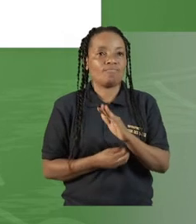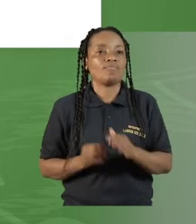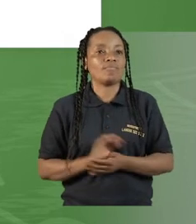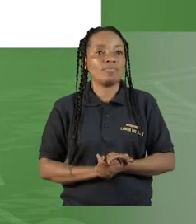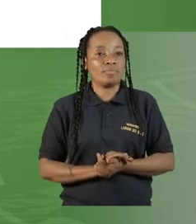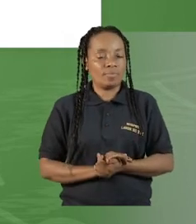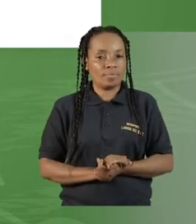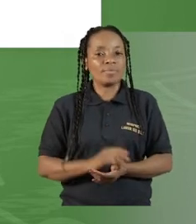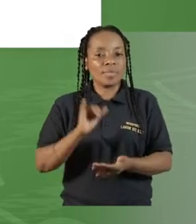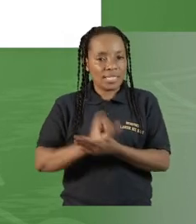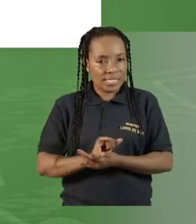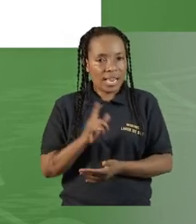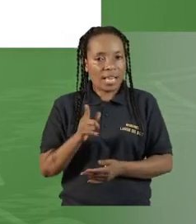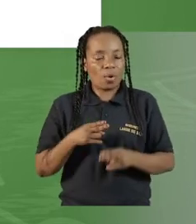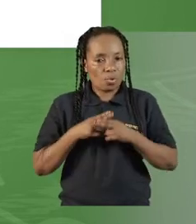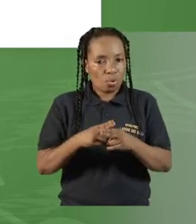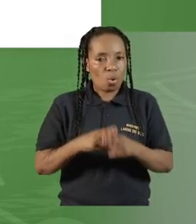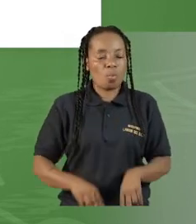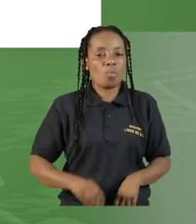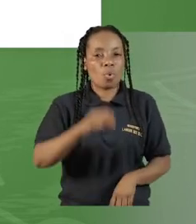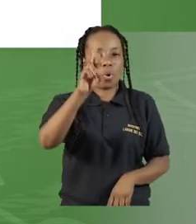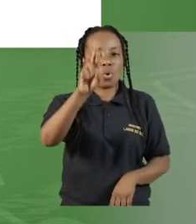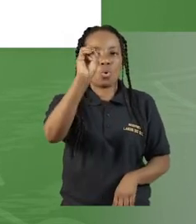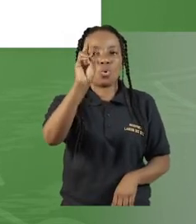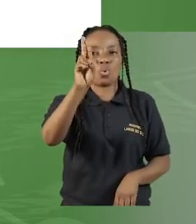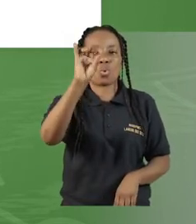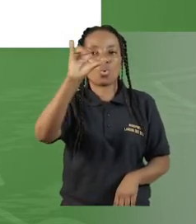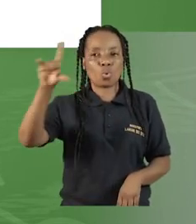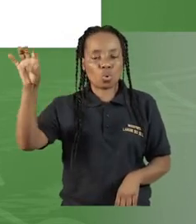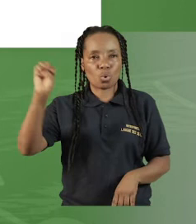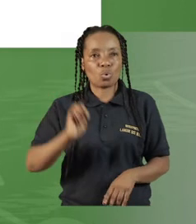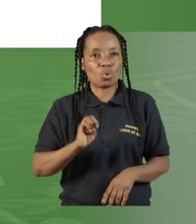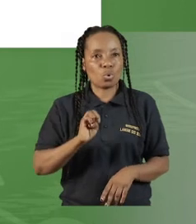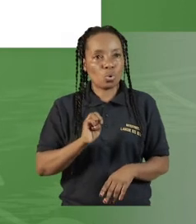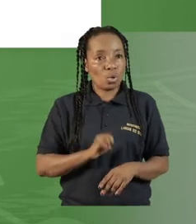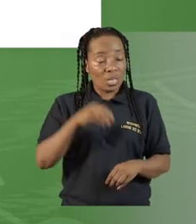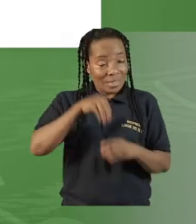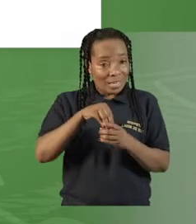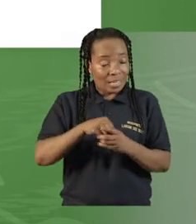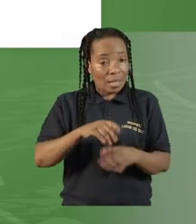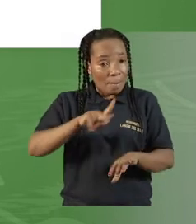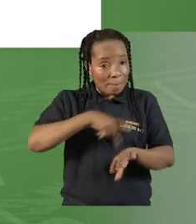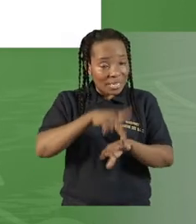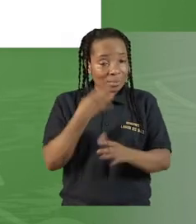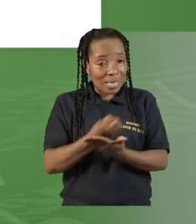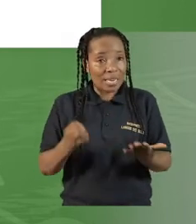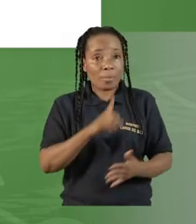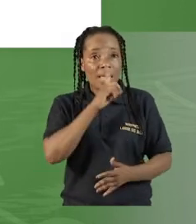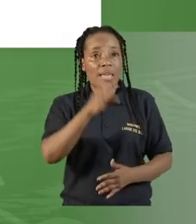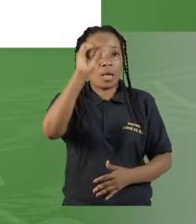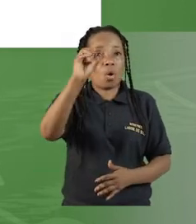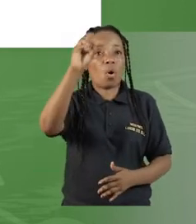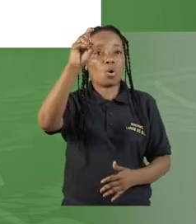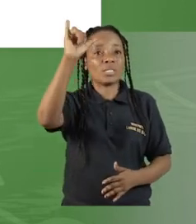Le principal constituant de la rouille est l'oxyde ferrique, de